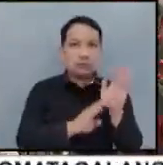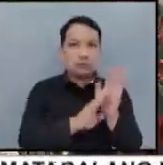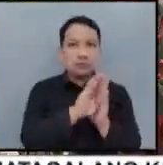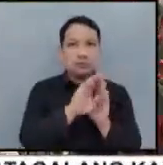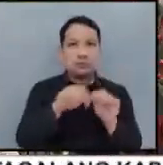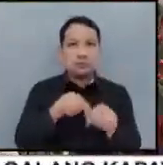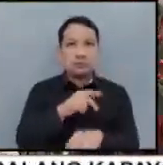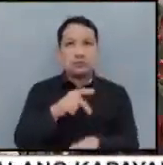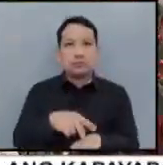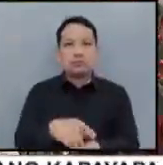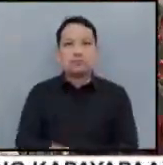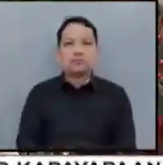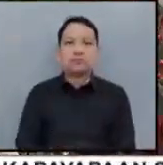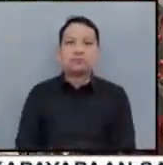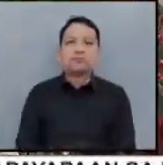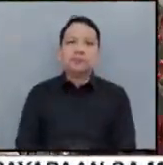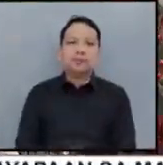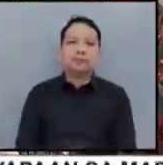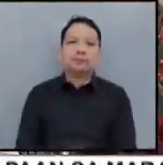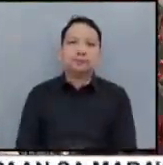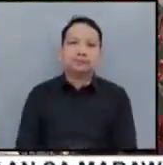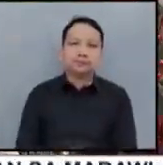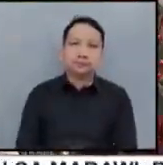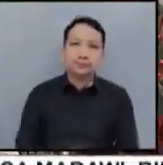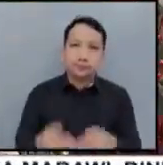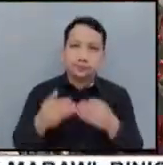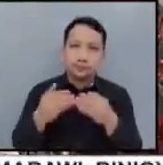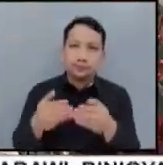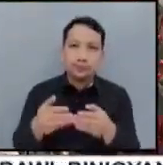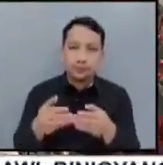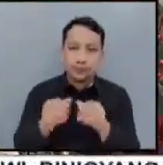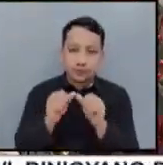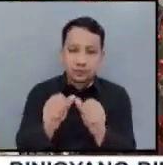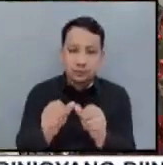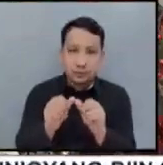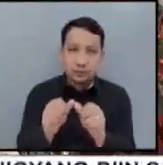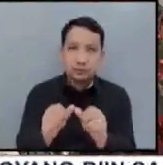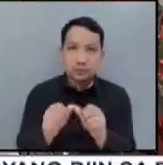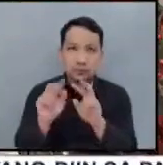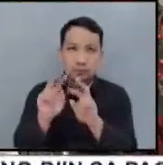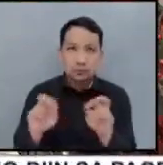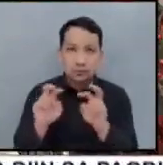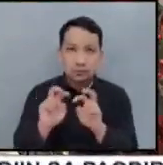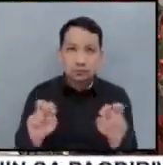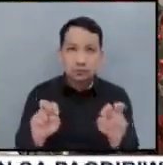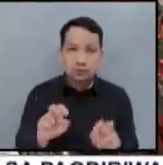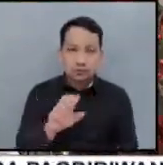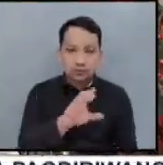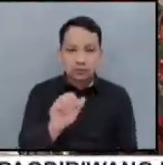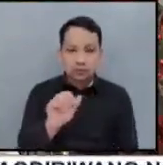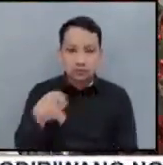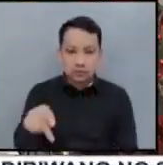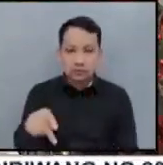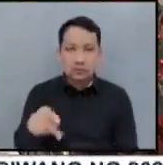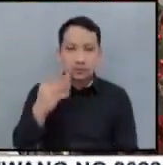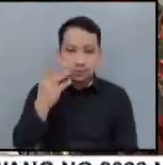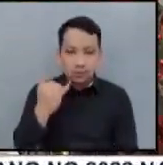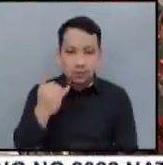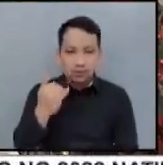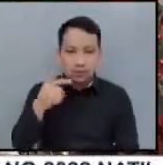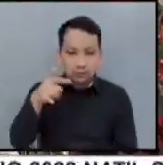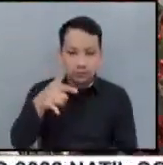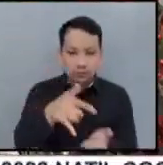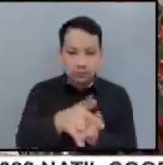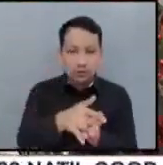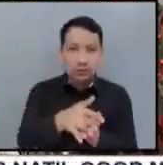patuloy imbestigasyon ng Civil Aviation Authority of the Philippines o CAAP sa nag-overshoot na eroplano ng Korean Airlines sa Mactan, Cebu